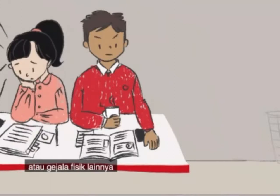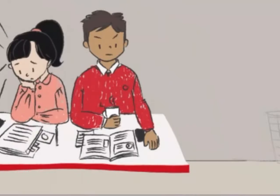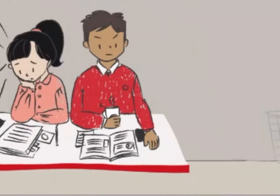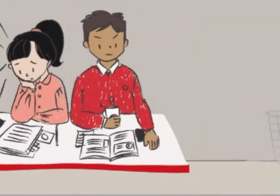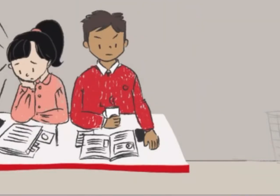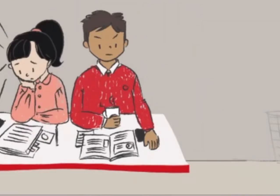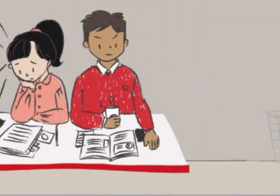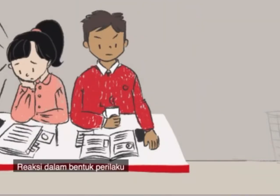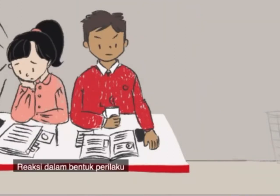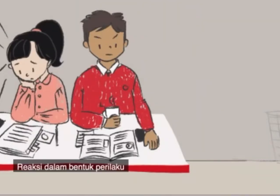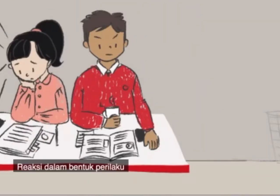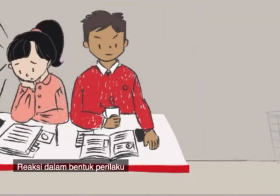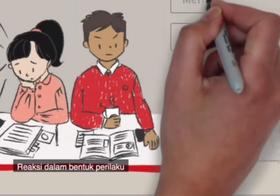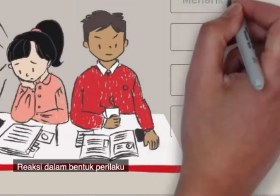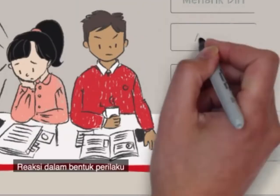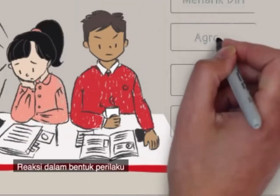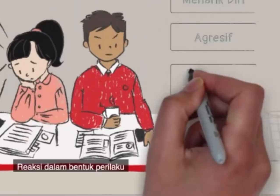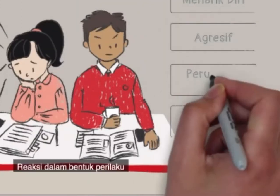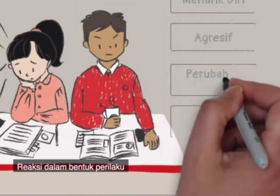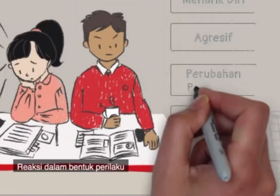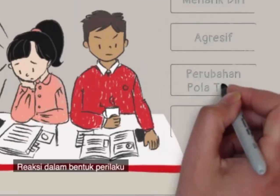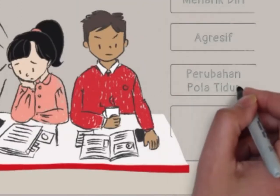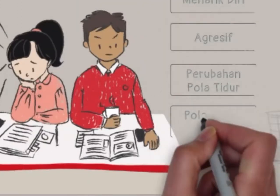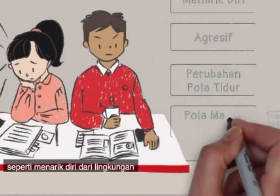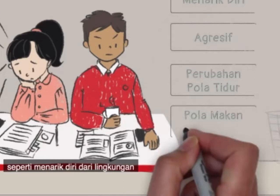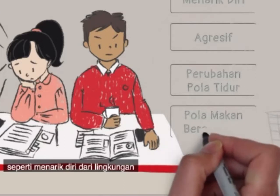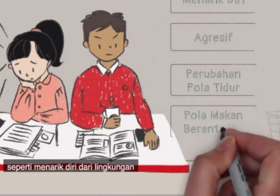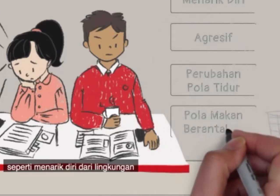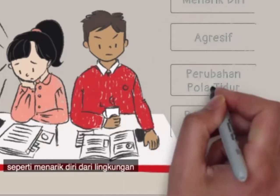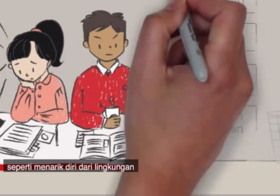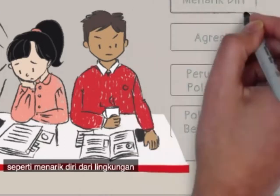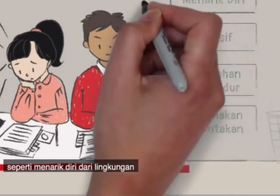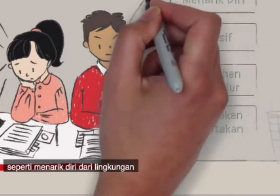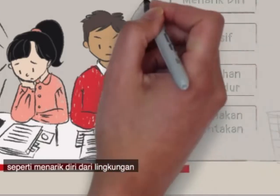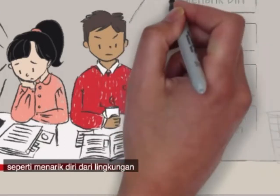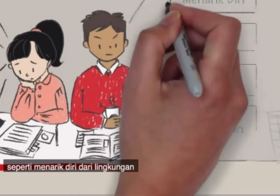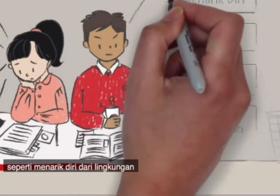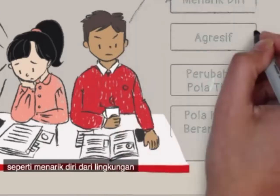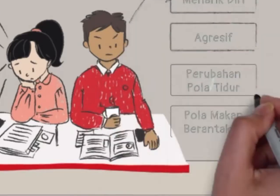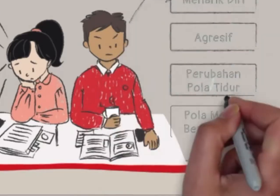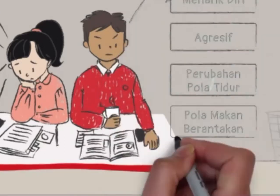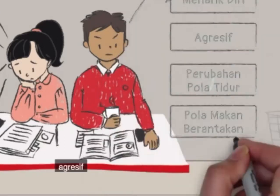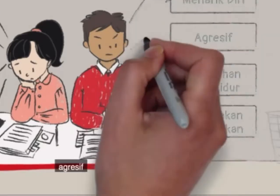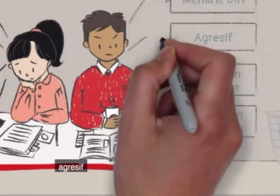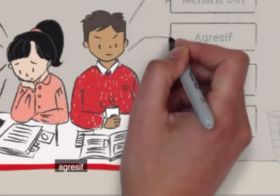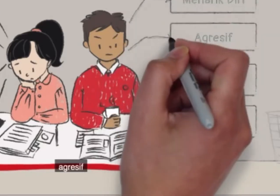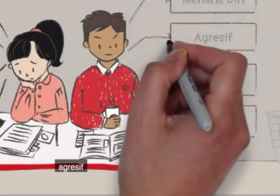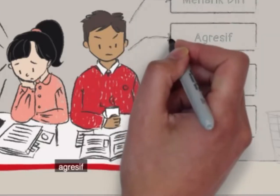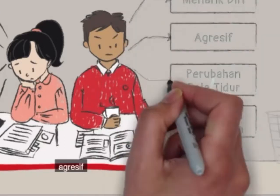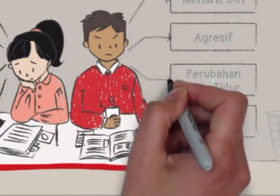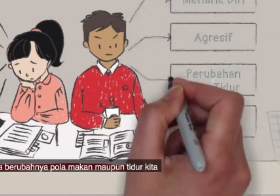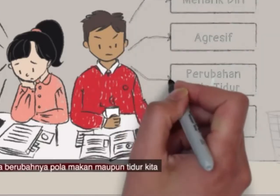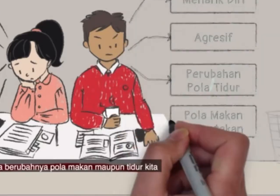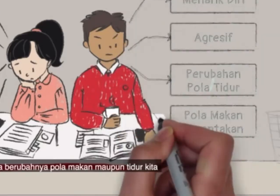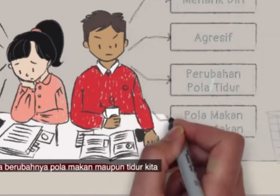fisik lainnya. Reaksi dalam bentuk perilaku seperti menarik diri dari lingkungan,